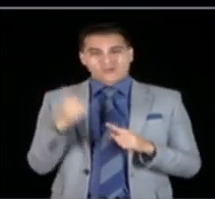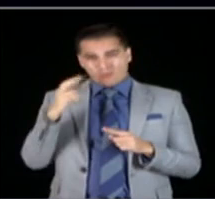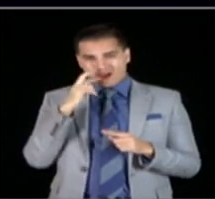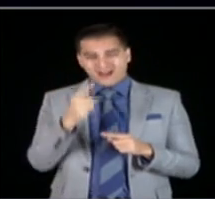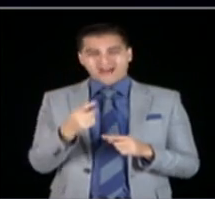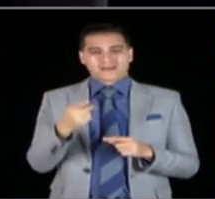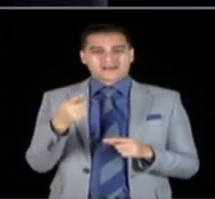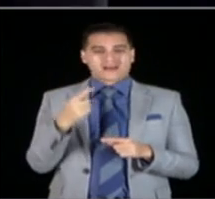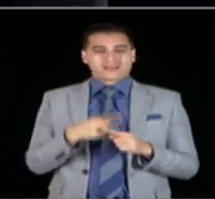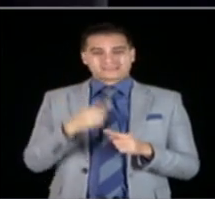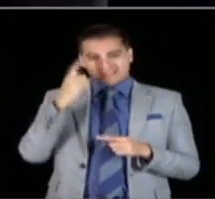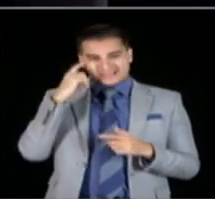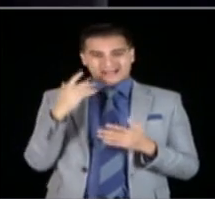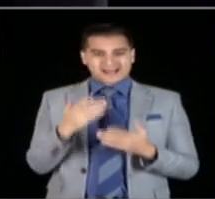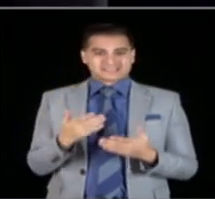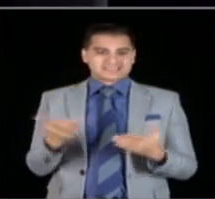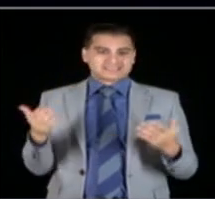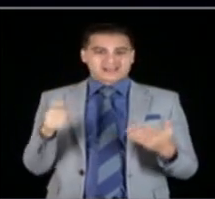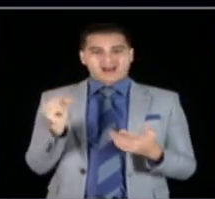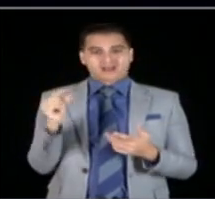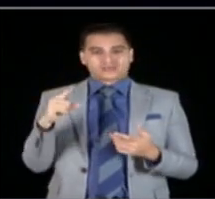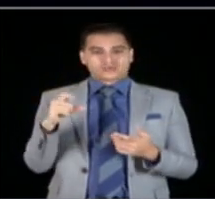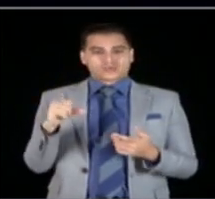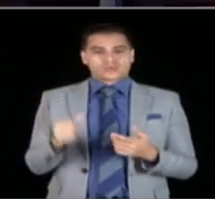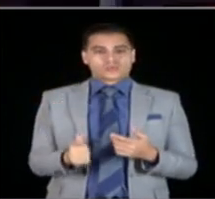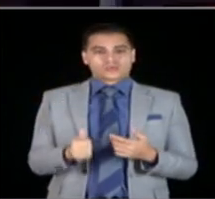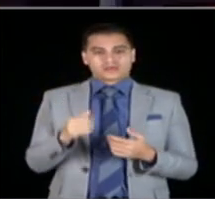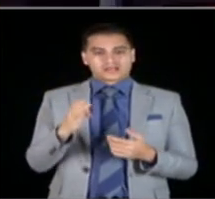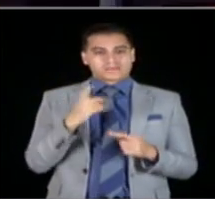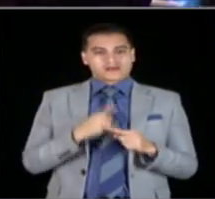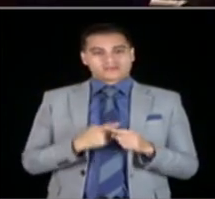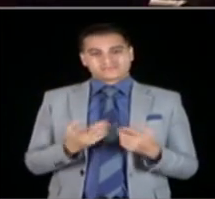حميدة. أندرو صفوت. إجابة خاطئة.